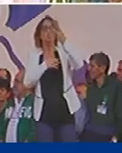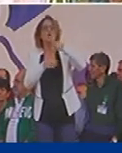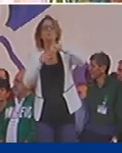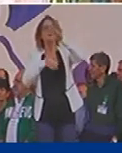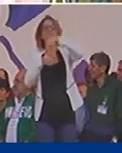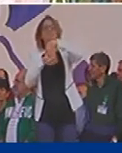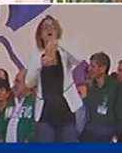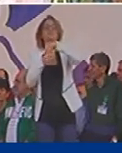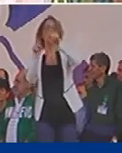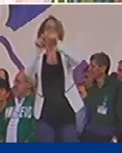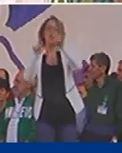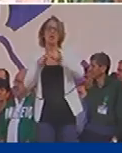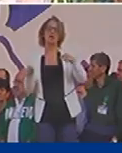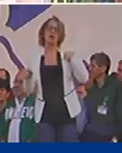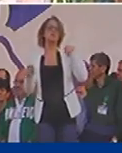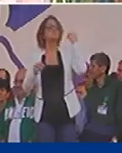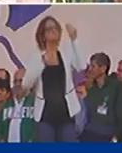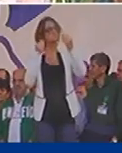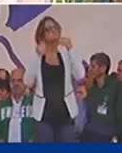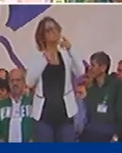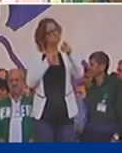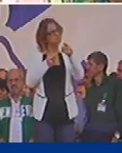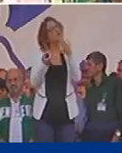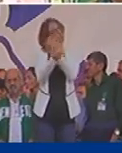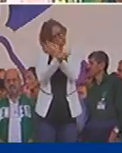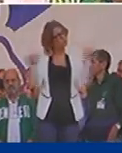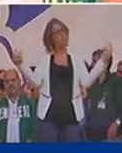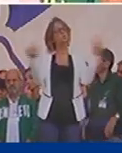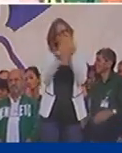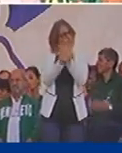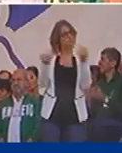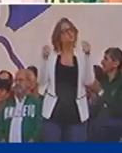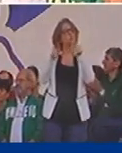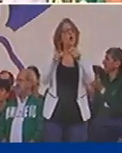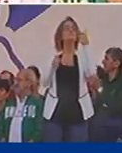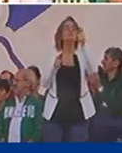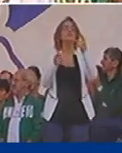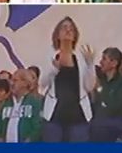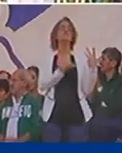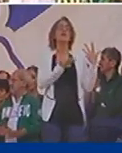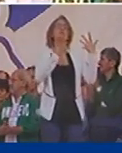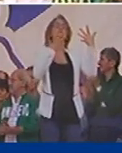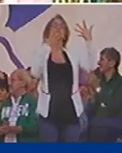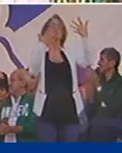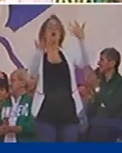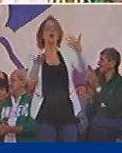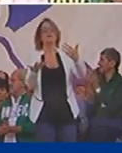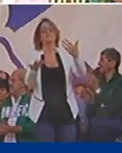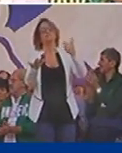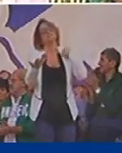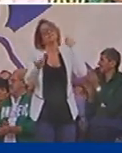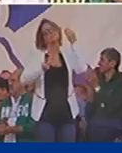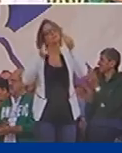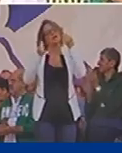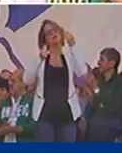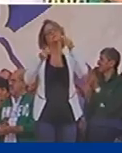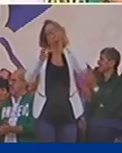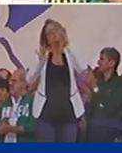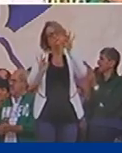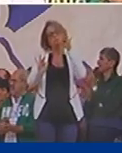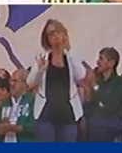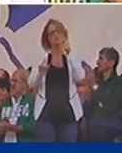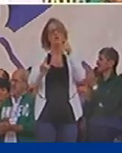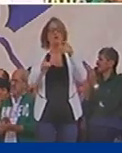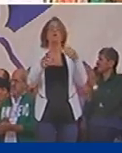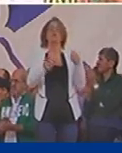Lega. E secondo me sarà cosa buona e giusta, perché dopo 10 anni penso che si possa lasciare spazio